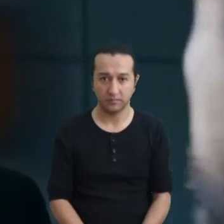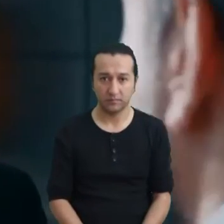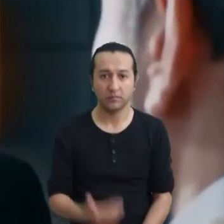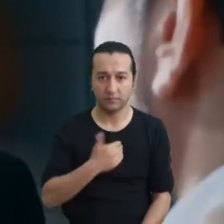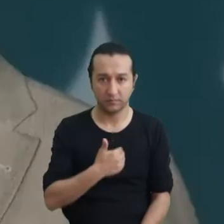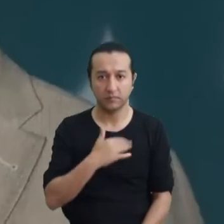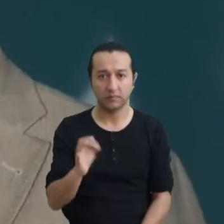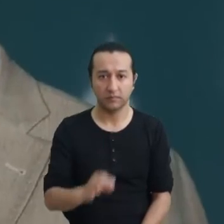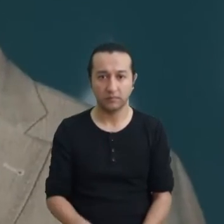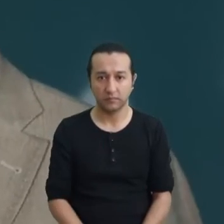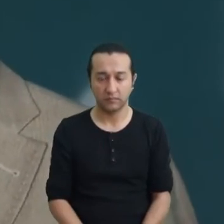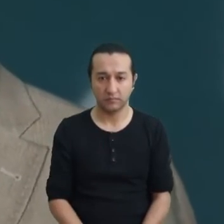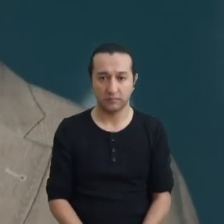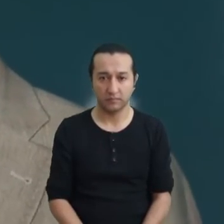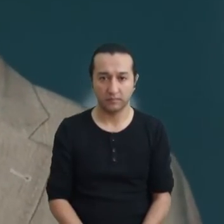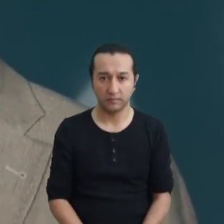Benim.